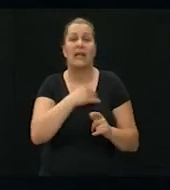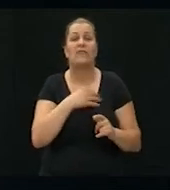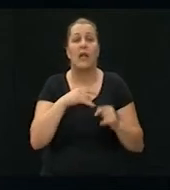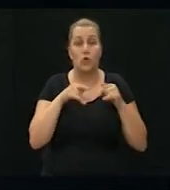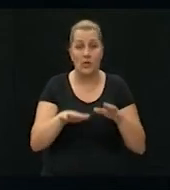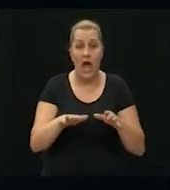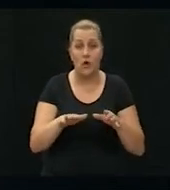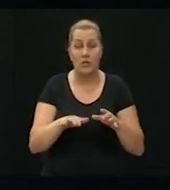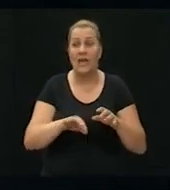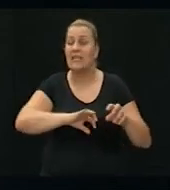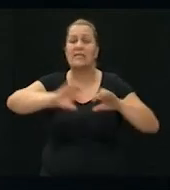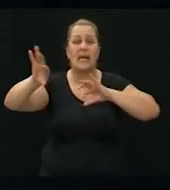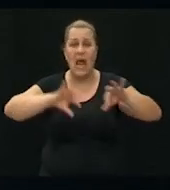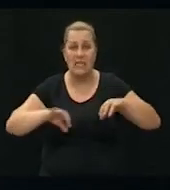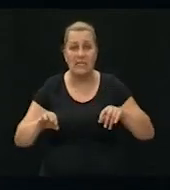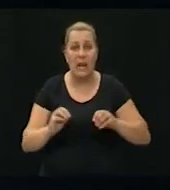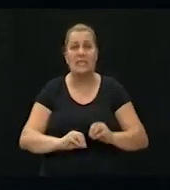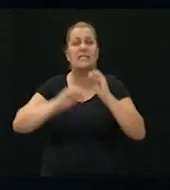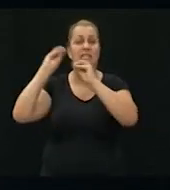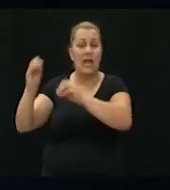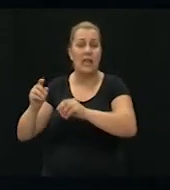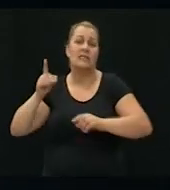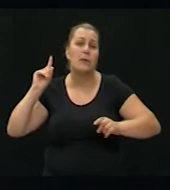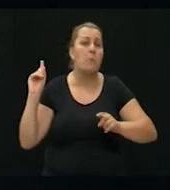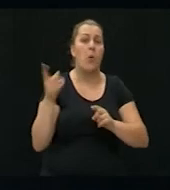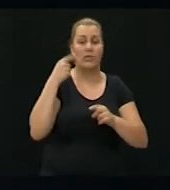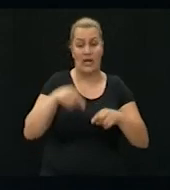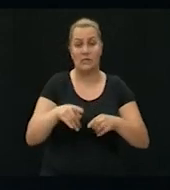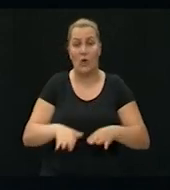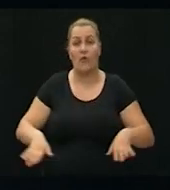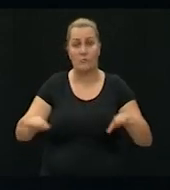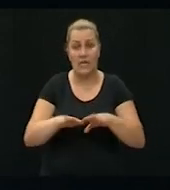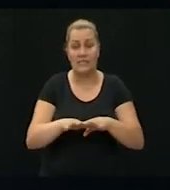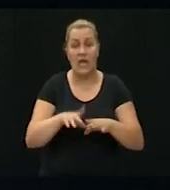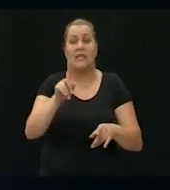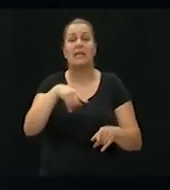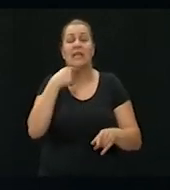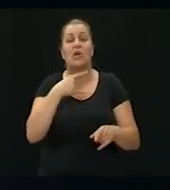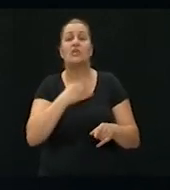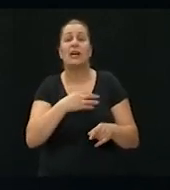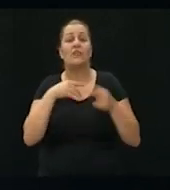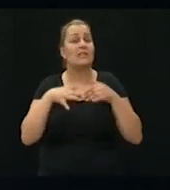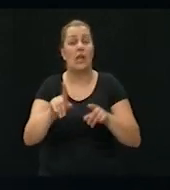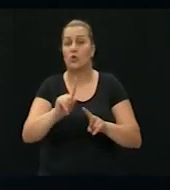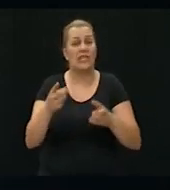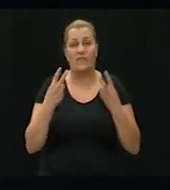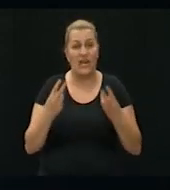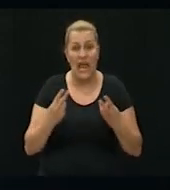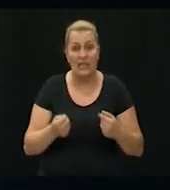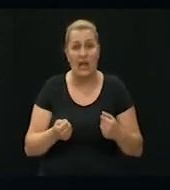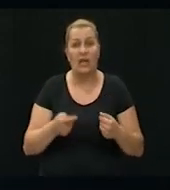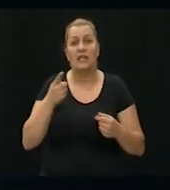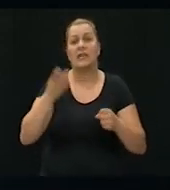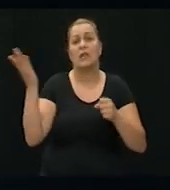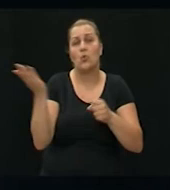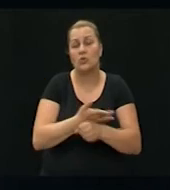se iseli, da ga se protjera sa ovih njegovih vjekovnih ognjišta, da mu se kaže da nije vrijedan, da se obezvrijedi njegova